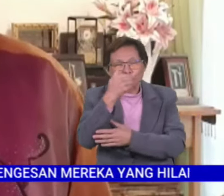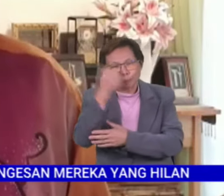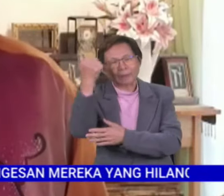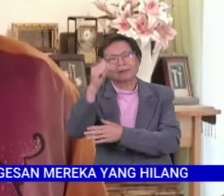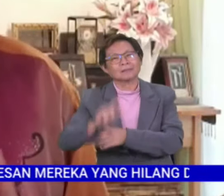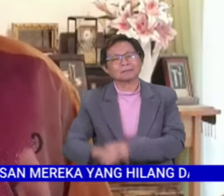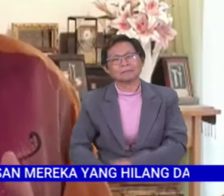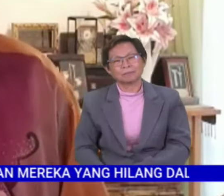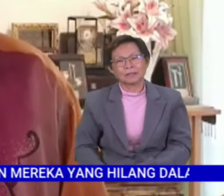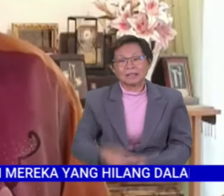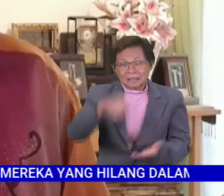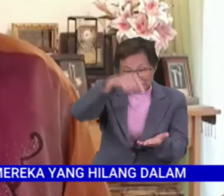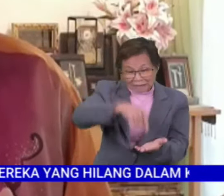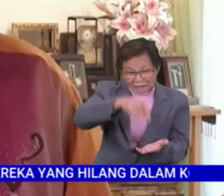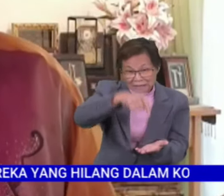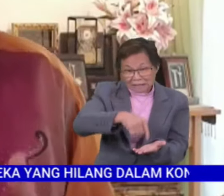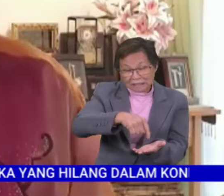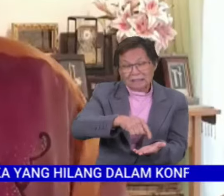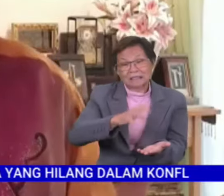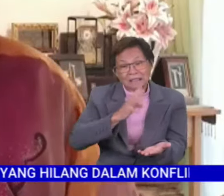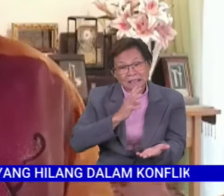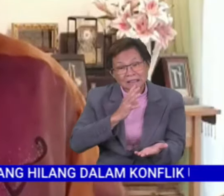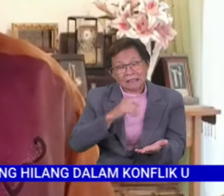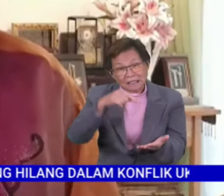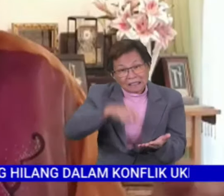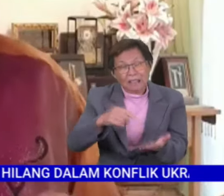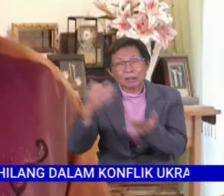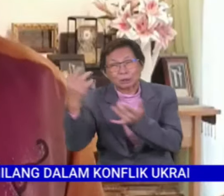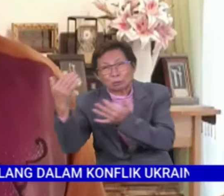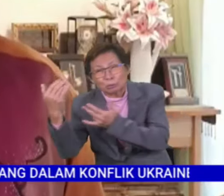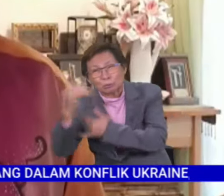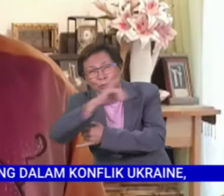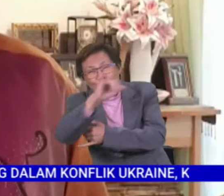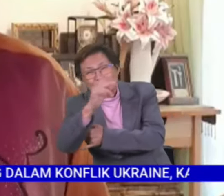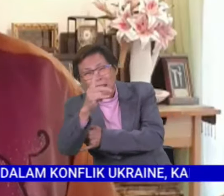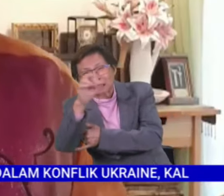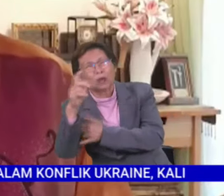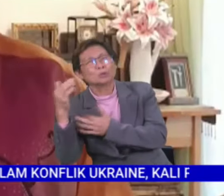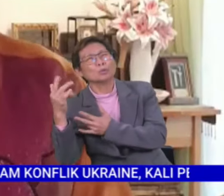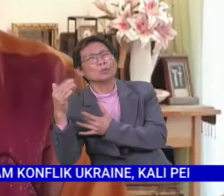lagi. Jadi inilah yang dikatakan yang dinanti-nantikan oleh Jakarta sebenarnya.